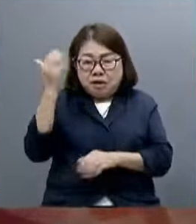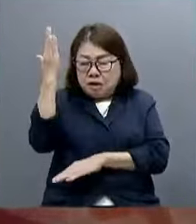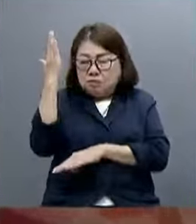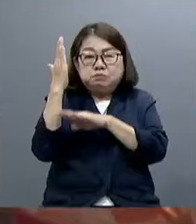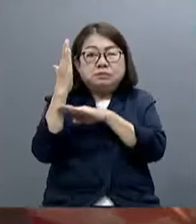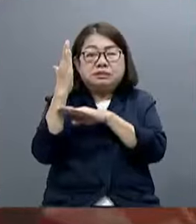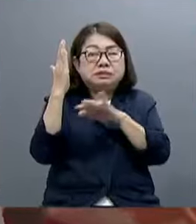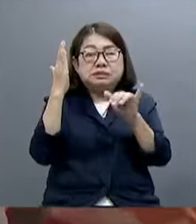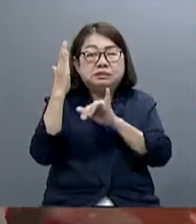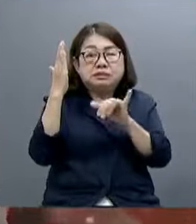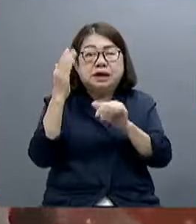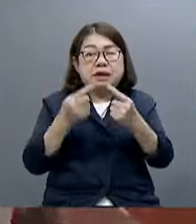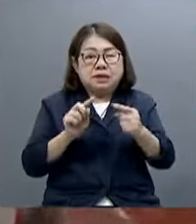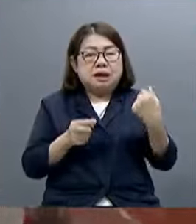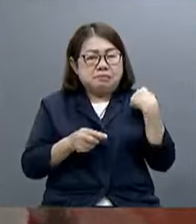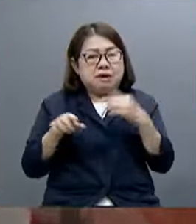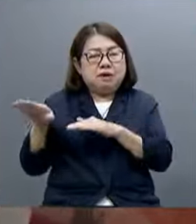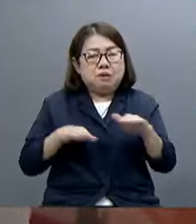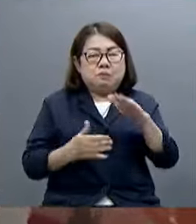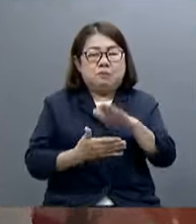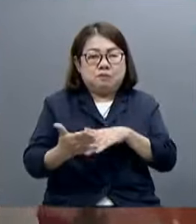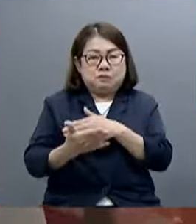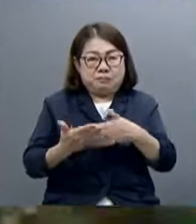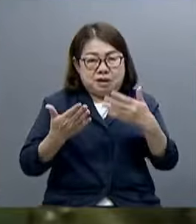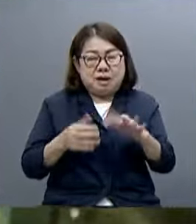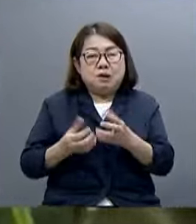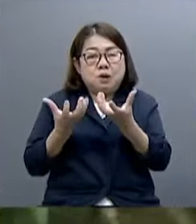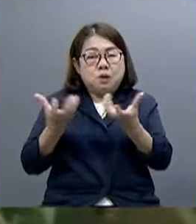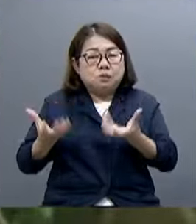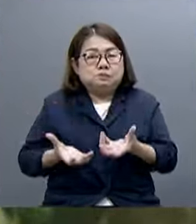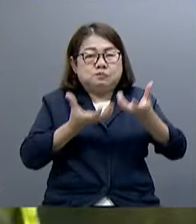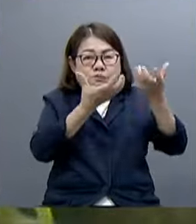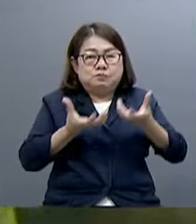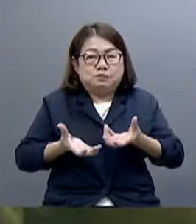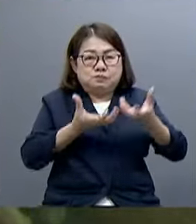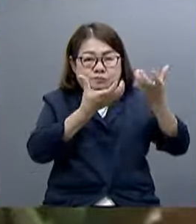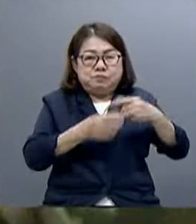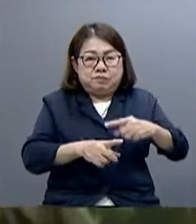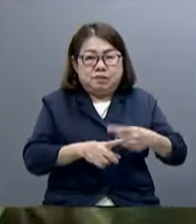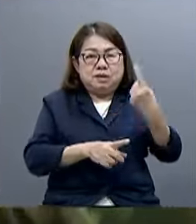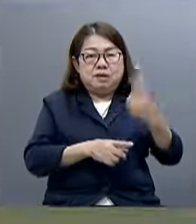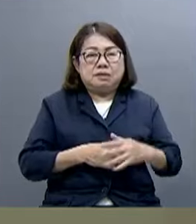นี้แต่ทุกบ้านก็ได้เตรียมความพร้อมยกของขึ้นบนบ้านมาล่วงหน้านานกว่า1เดือน